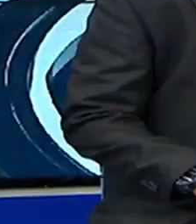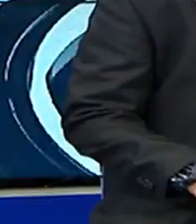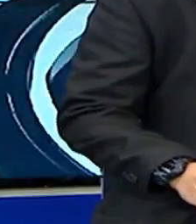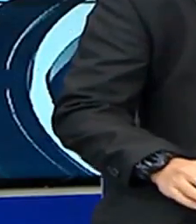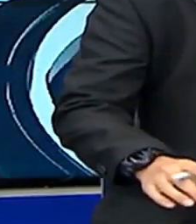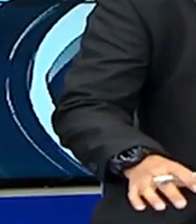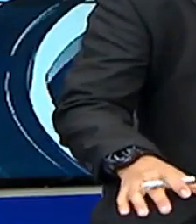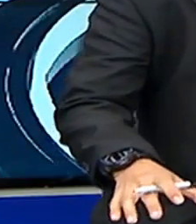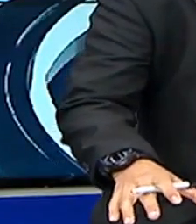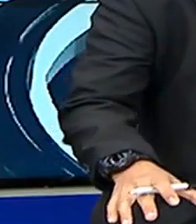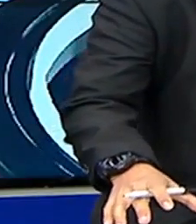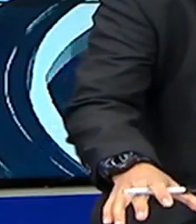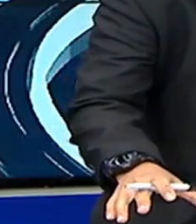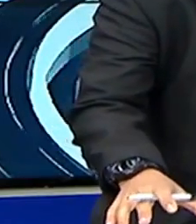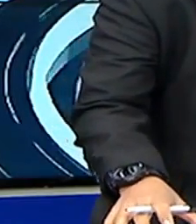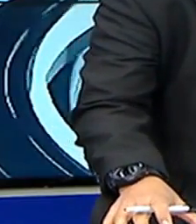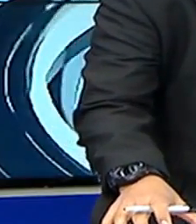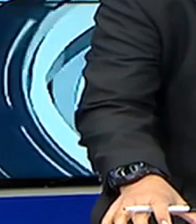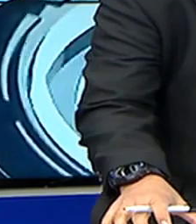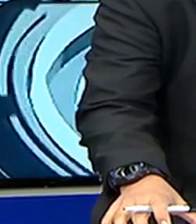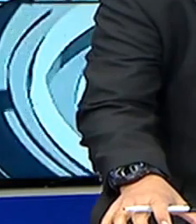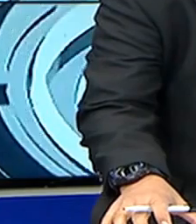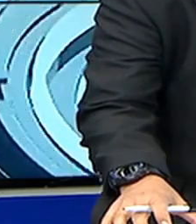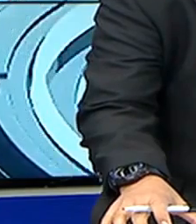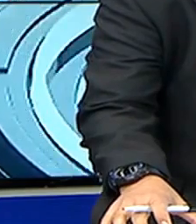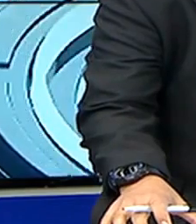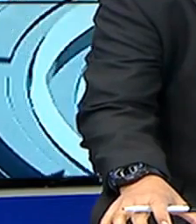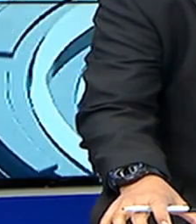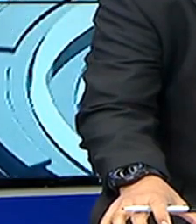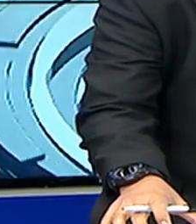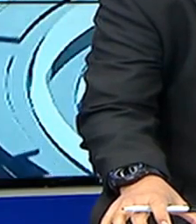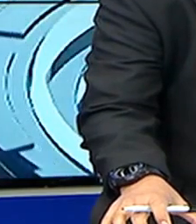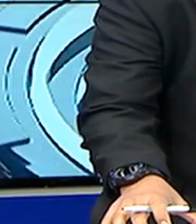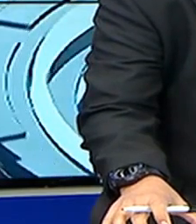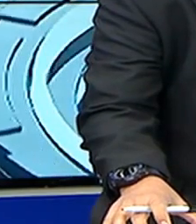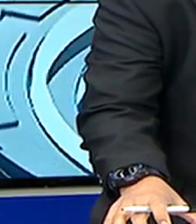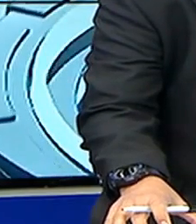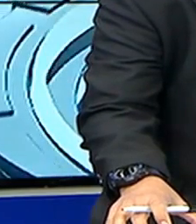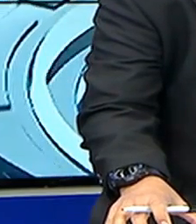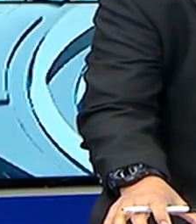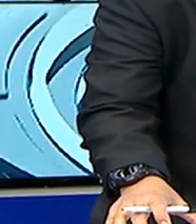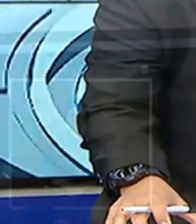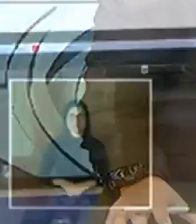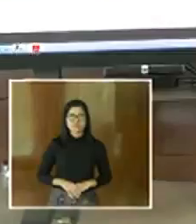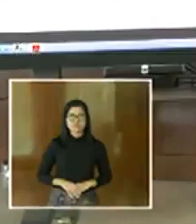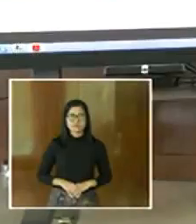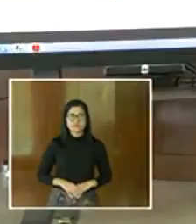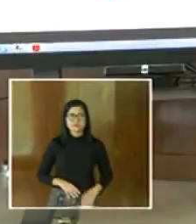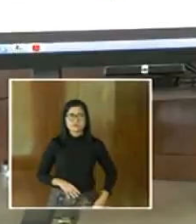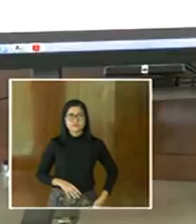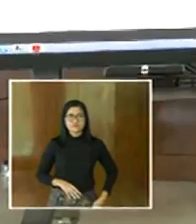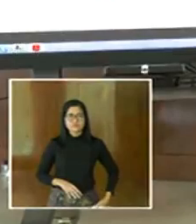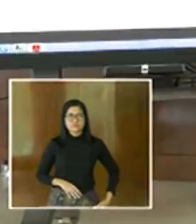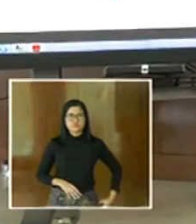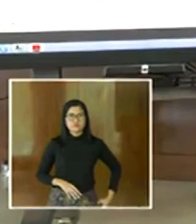hai Hai terima kasih saudara ada masih bersama kami dalam invocavit 19 terkini dan saudara Berikut kita akan ikuti perkembangan penanganan